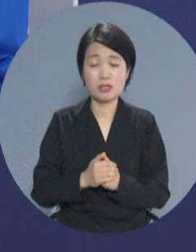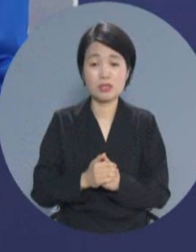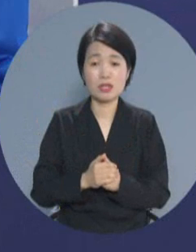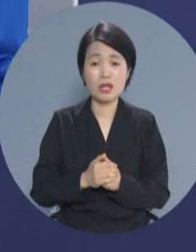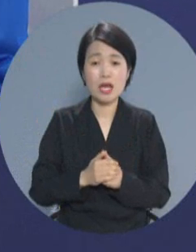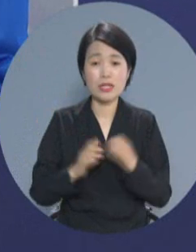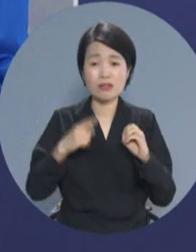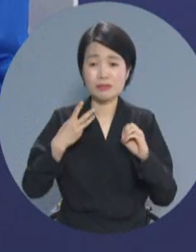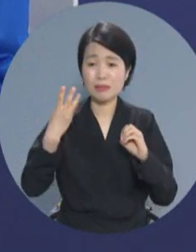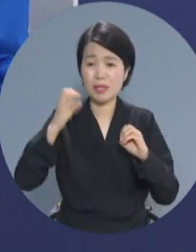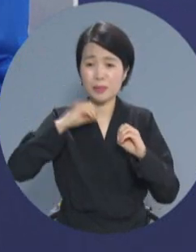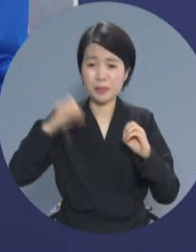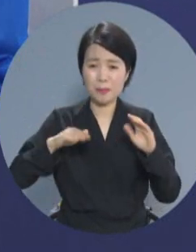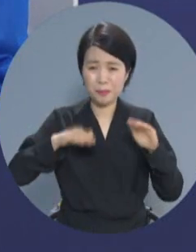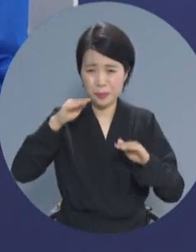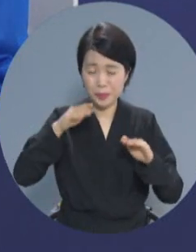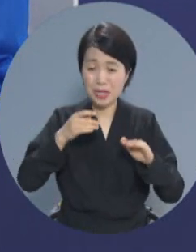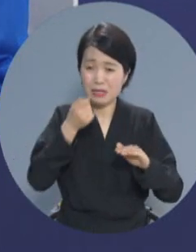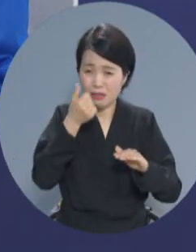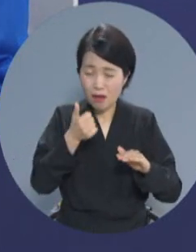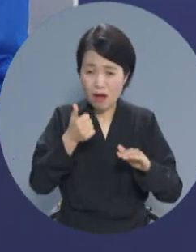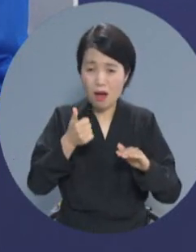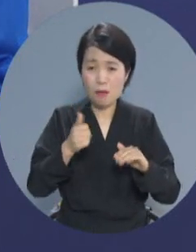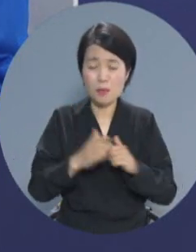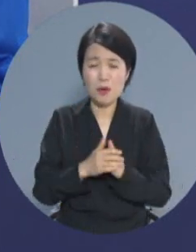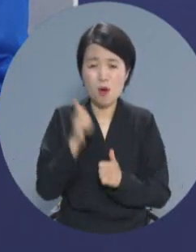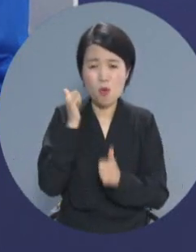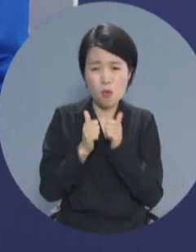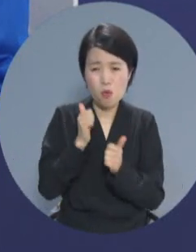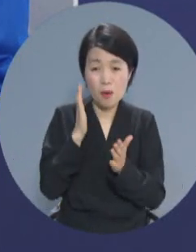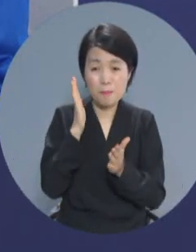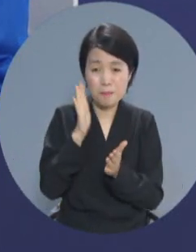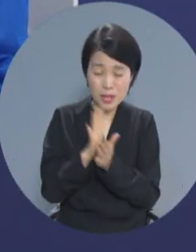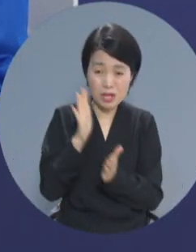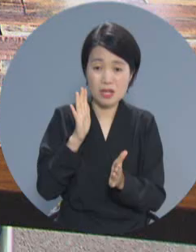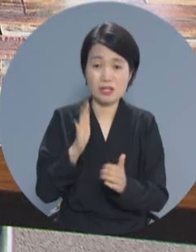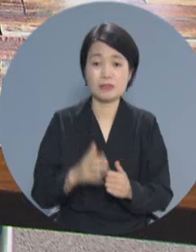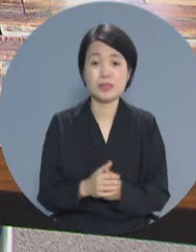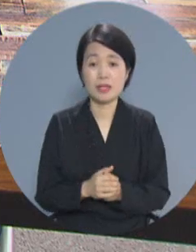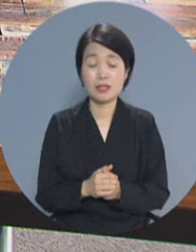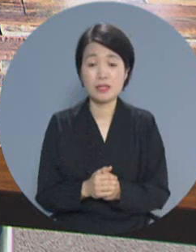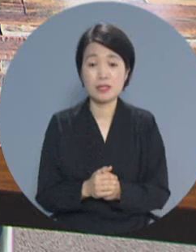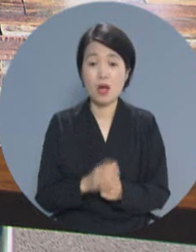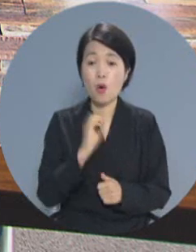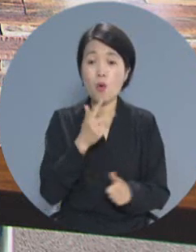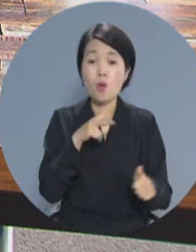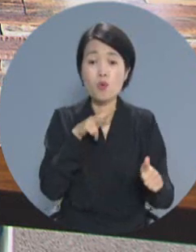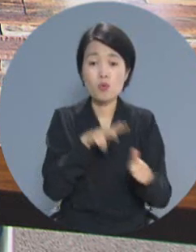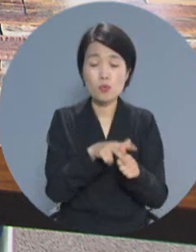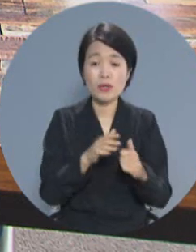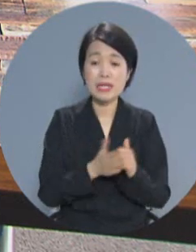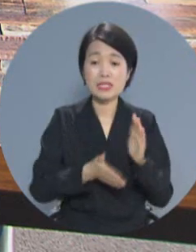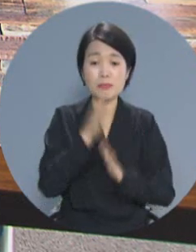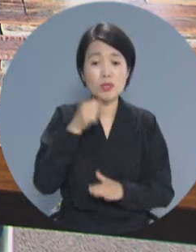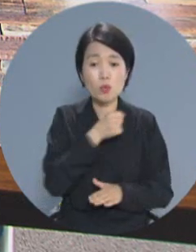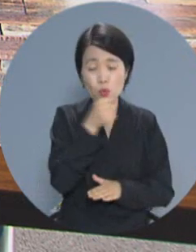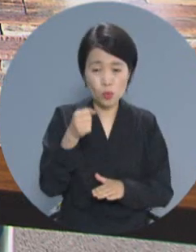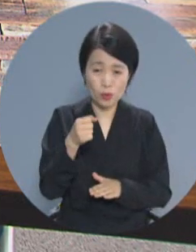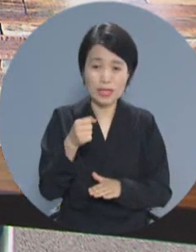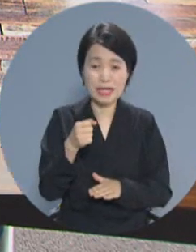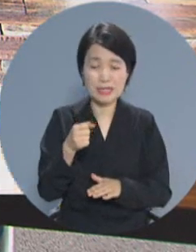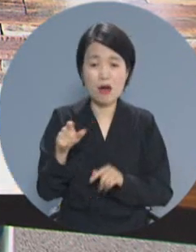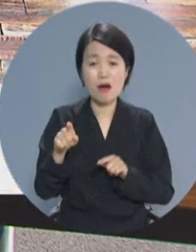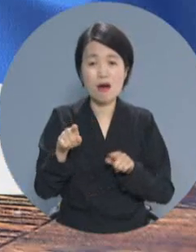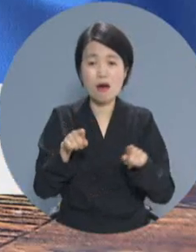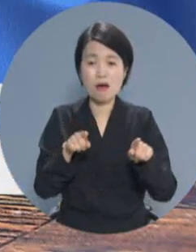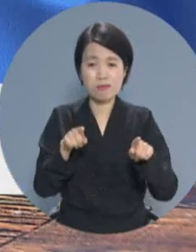불과 0.34%포인트 격차의 초박빙 승부였습니다. 오 후보는 시민 여론조사에서